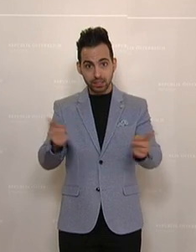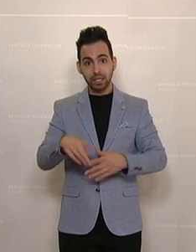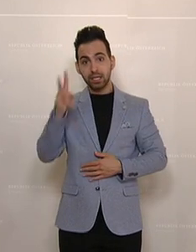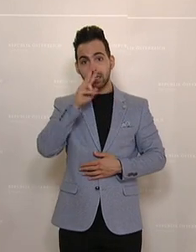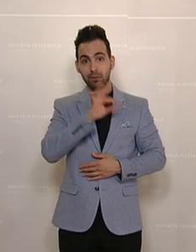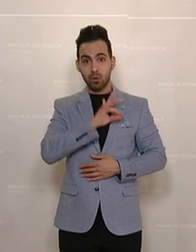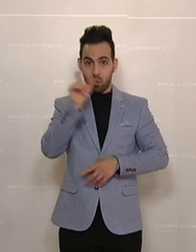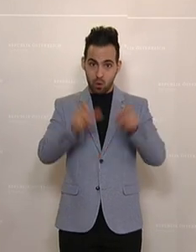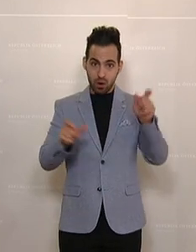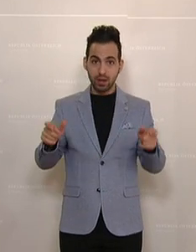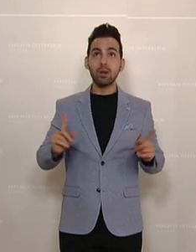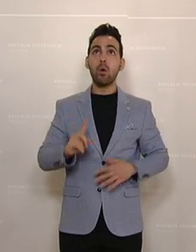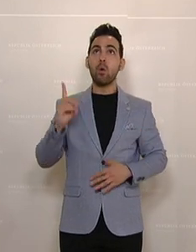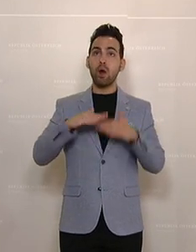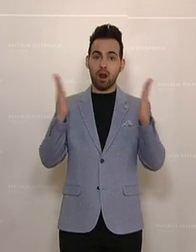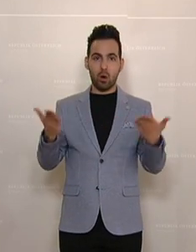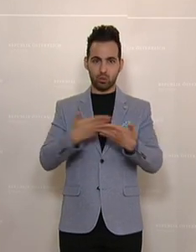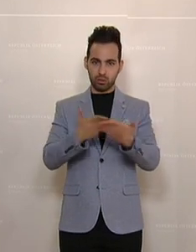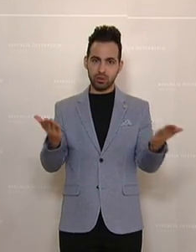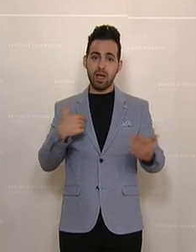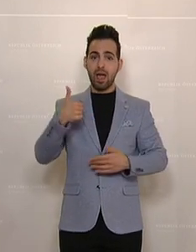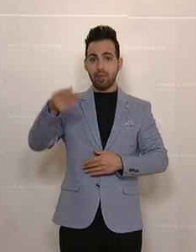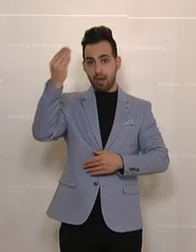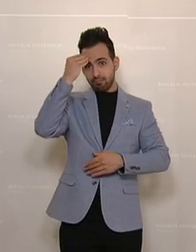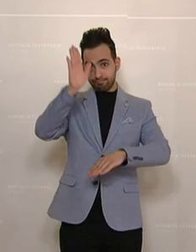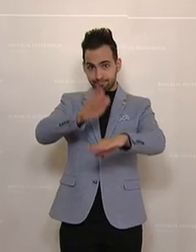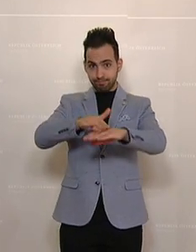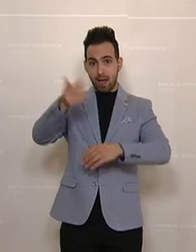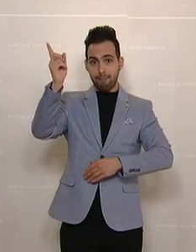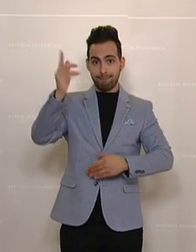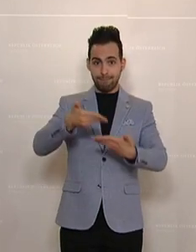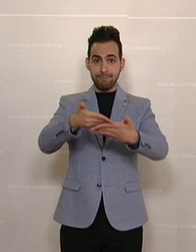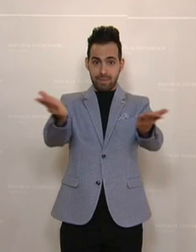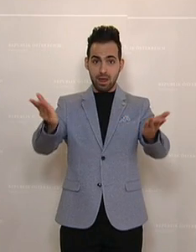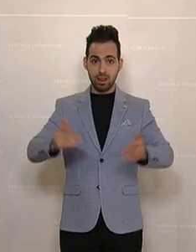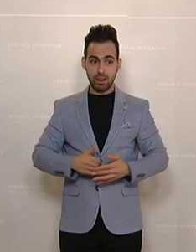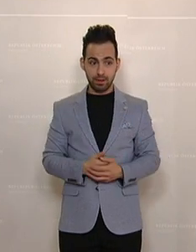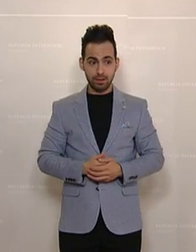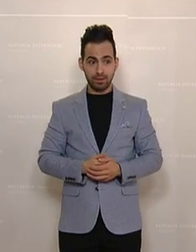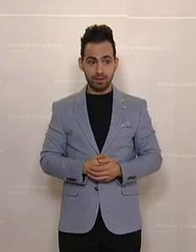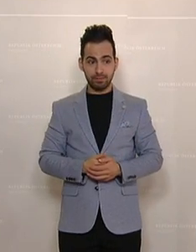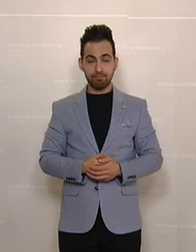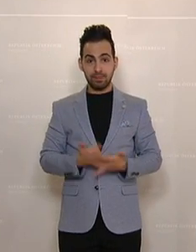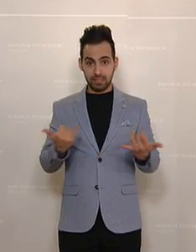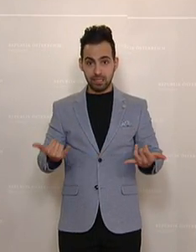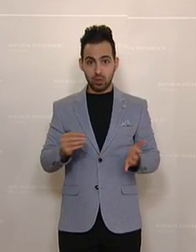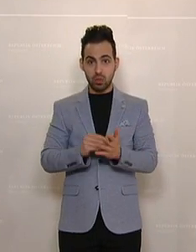Ich möchte aber auch an euch, liebe Kolleginnen und Kollegen hier im Hohen Haus, einen Appell richten, hier, jetzt und an dieser